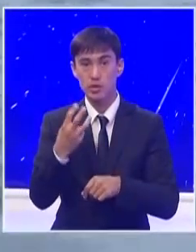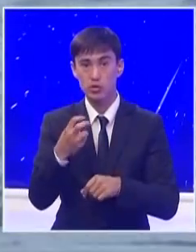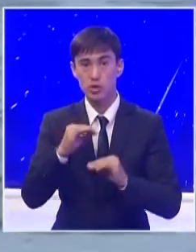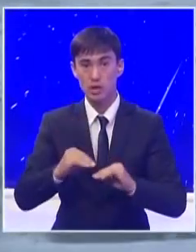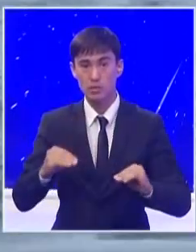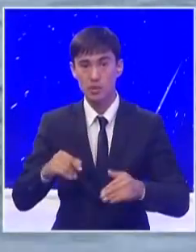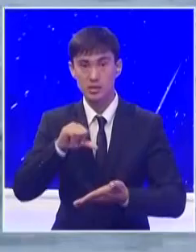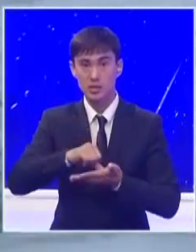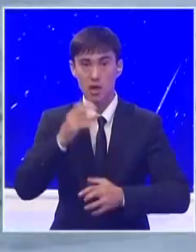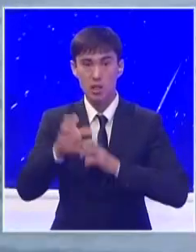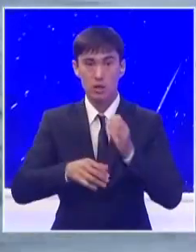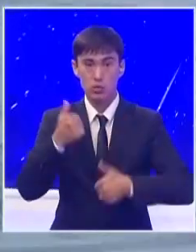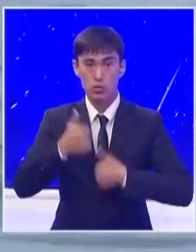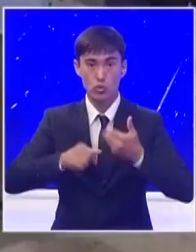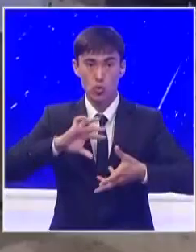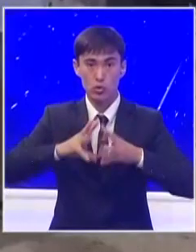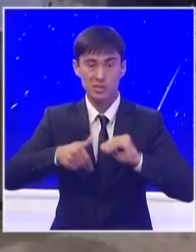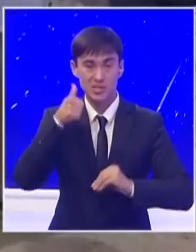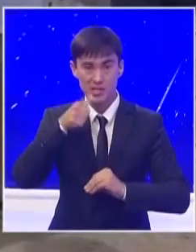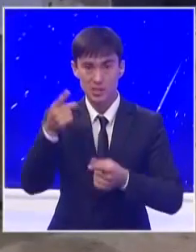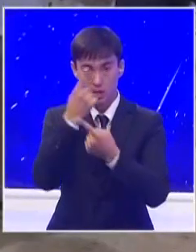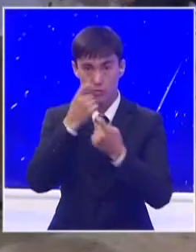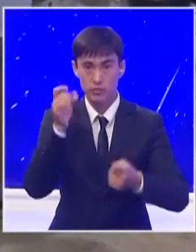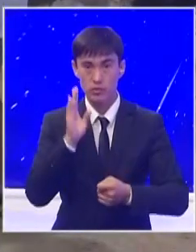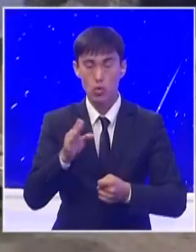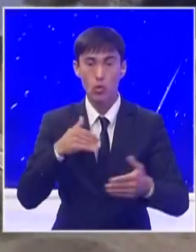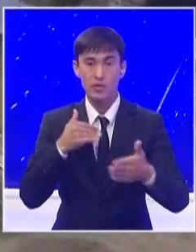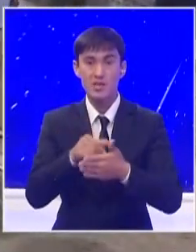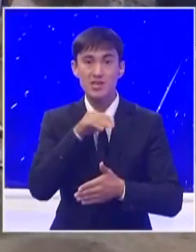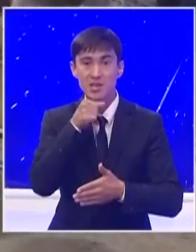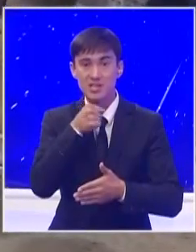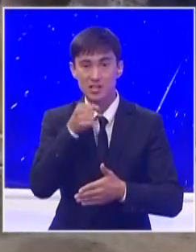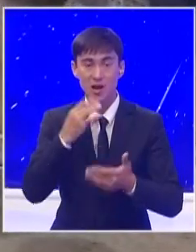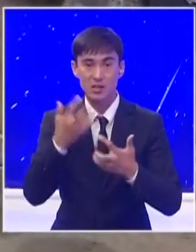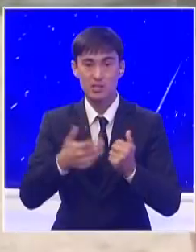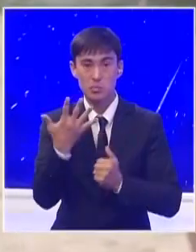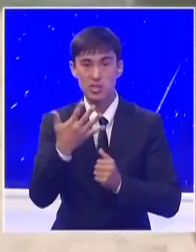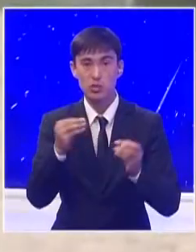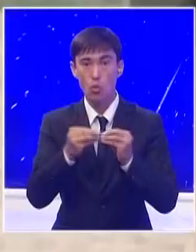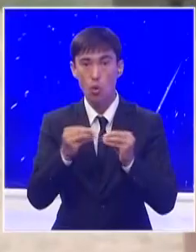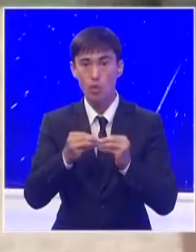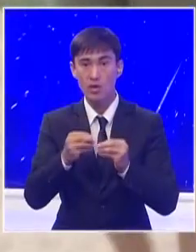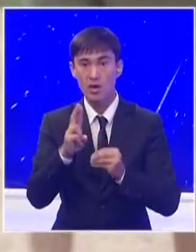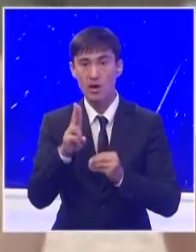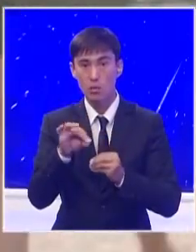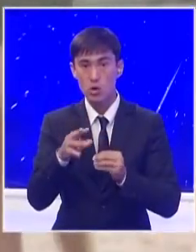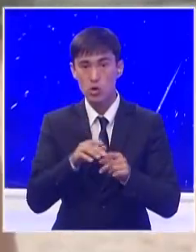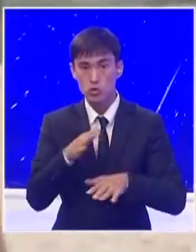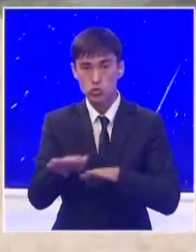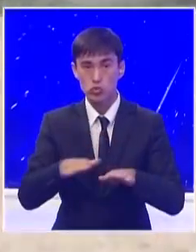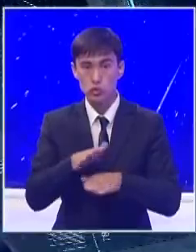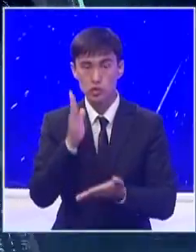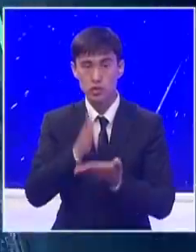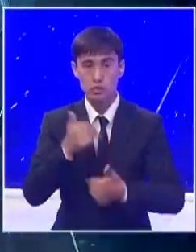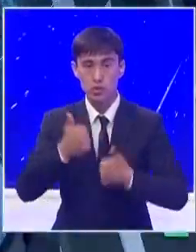қатысады. Халықаралық турнир қорытындысы ертең шығарылады. Оғанға дейін ересектер арасында 5 және 10 шақырымдық жүзу жарысы